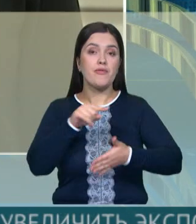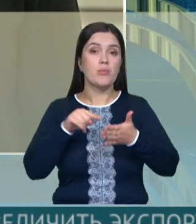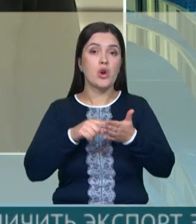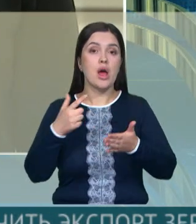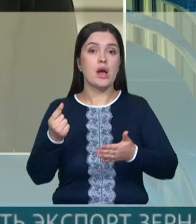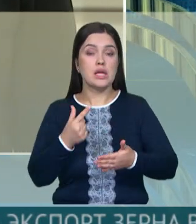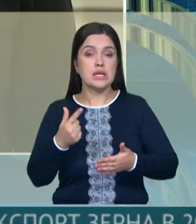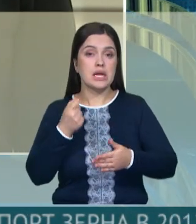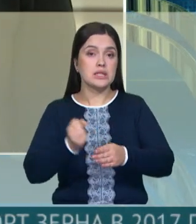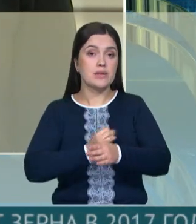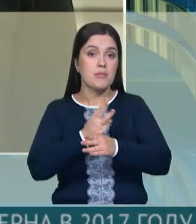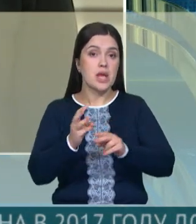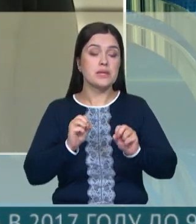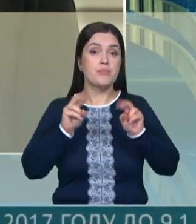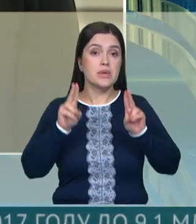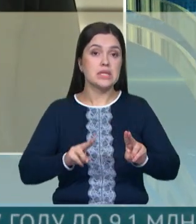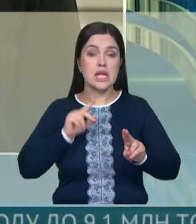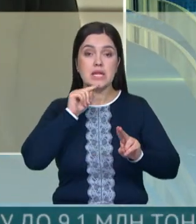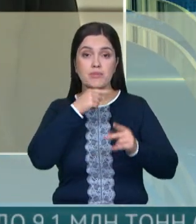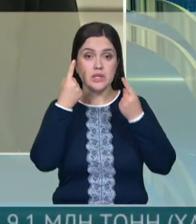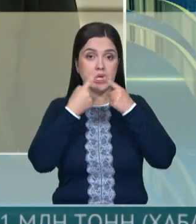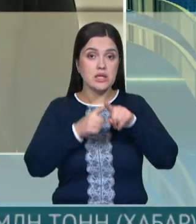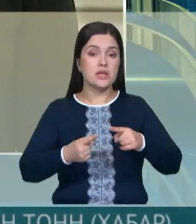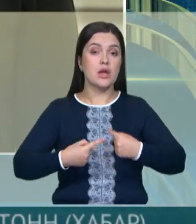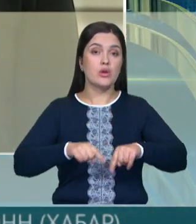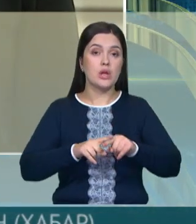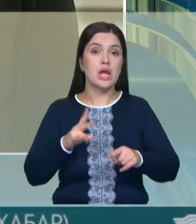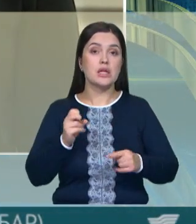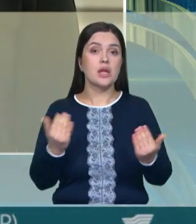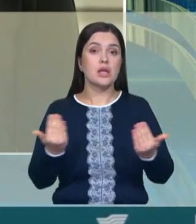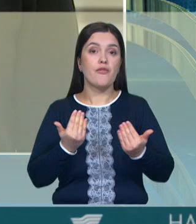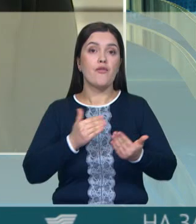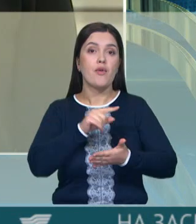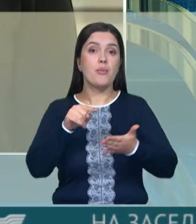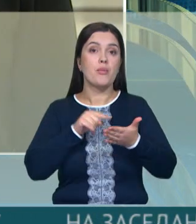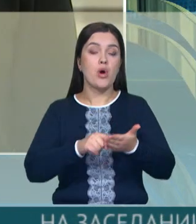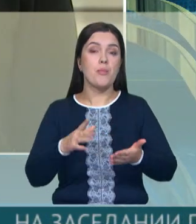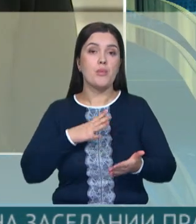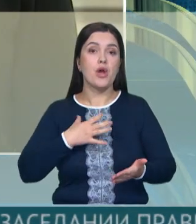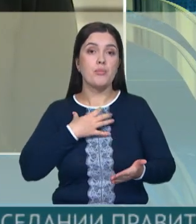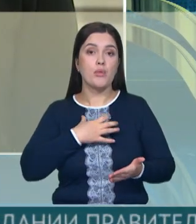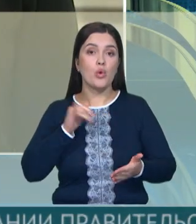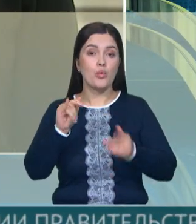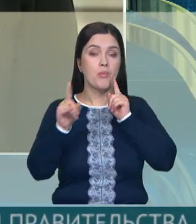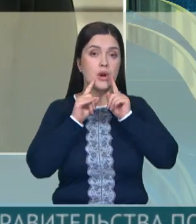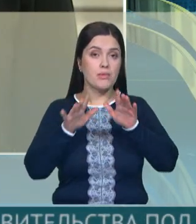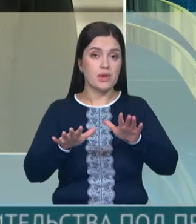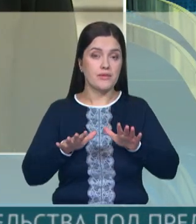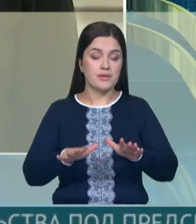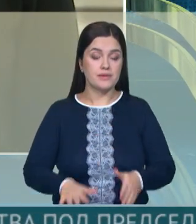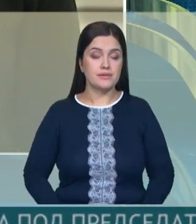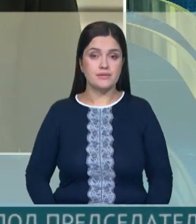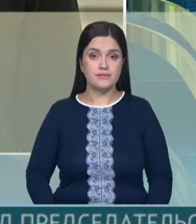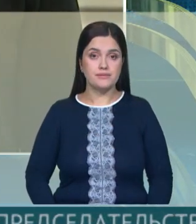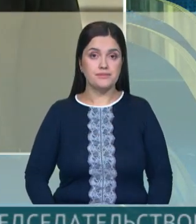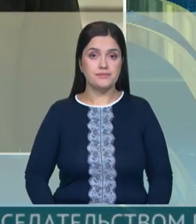были вопросы о газе и газоснабжении, специальных экономических и индустриальных зонах. Но какие вопросы все-таки были в приоритете у парламентариев?